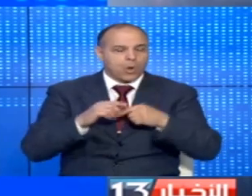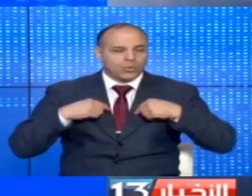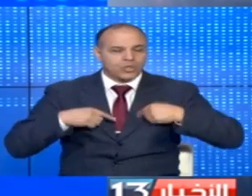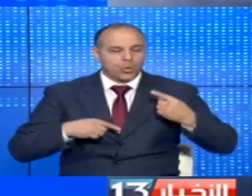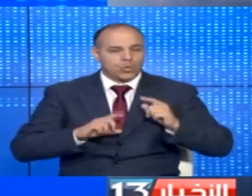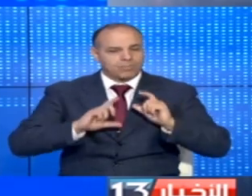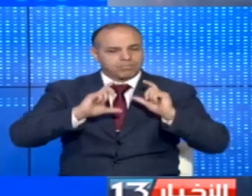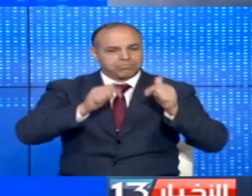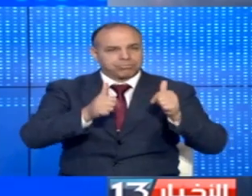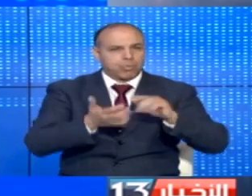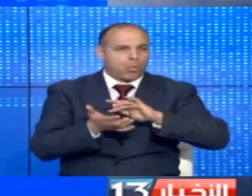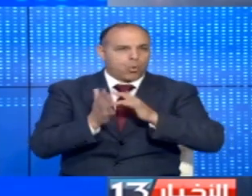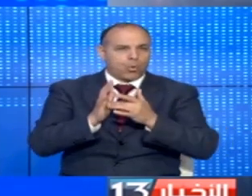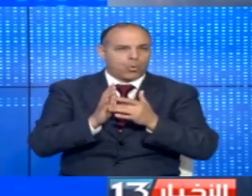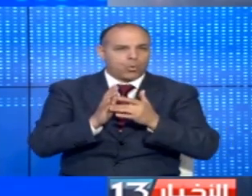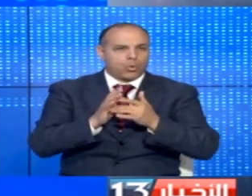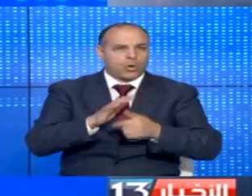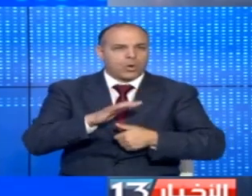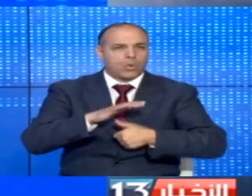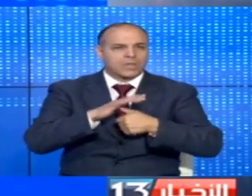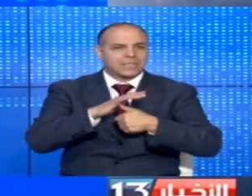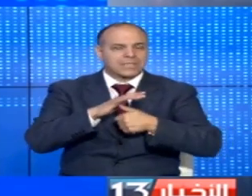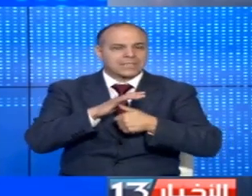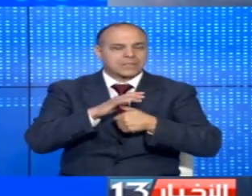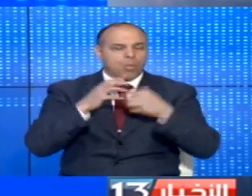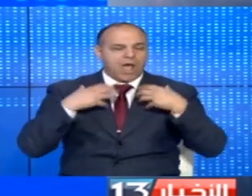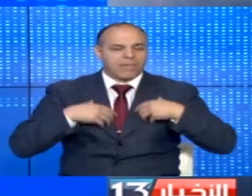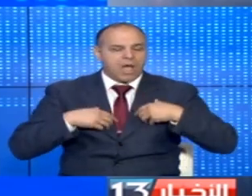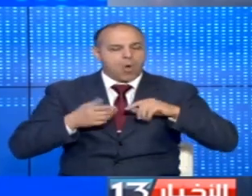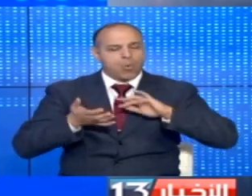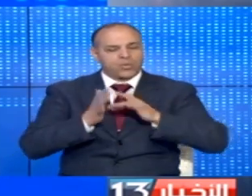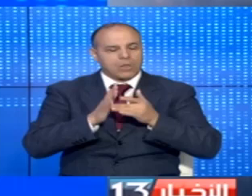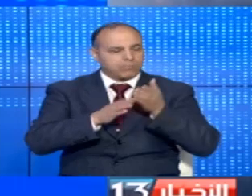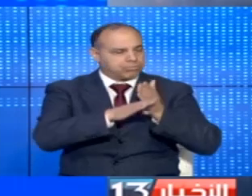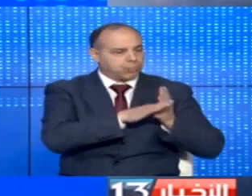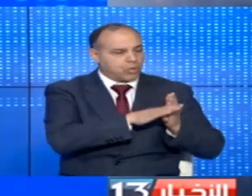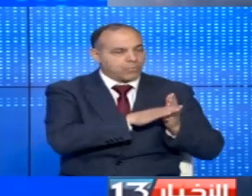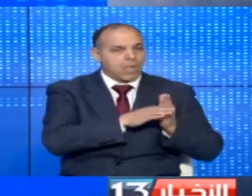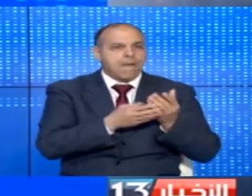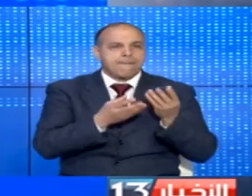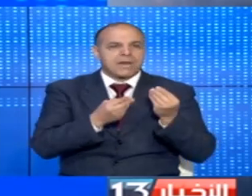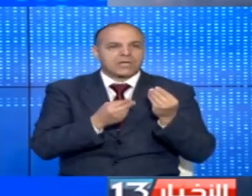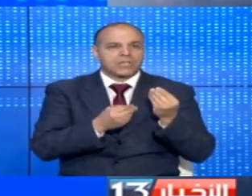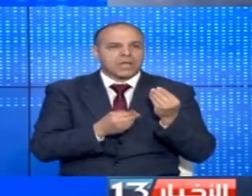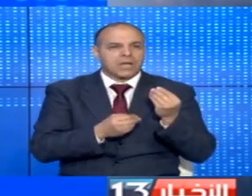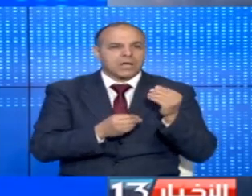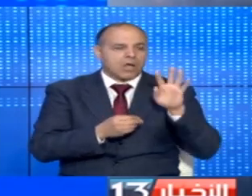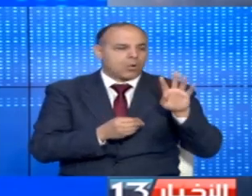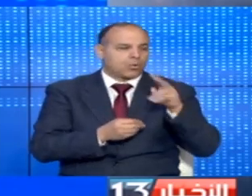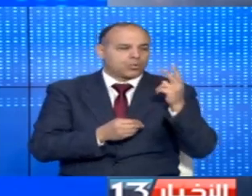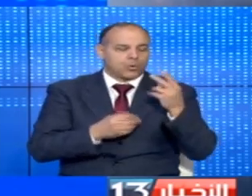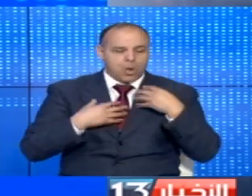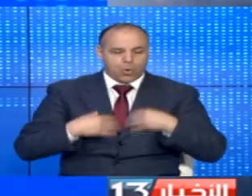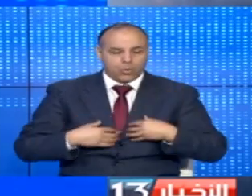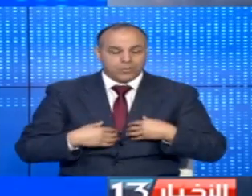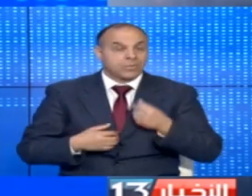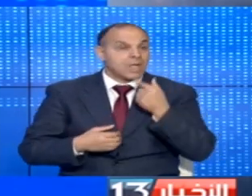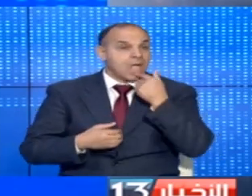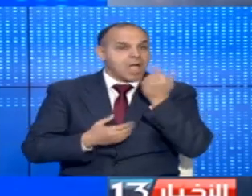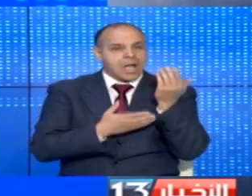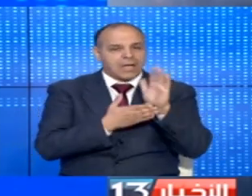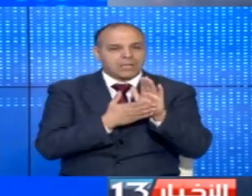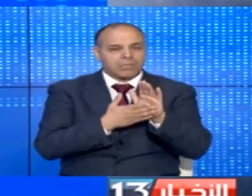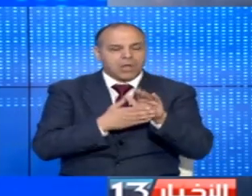المكلف وكل من رئيس الحكومه المكلف واعضاء الحكومه المكلفين وعددهم اثنان واربعون عضوا وقد قدم